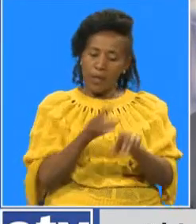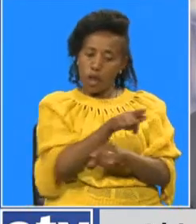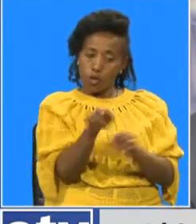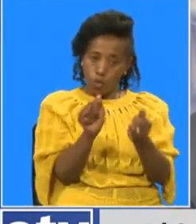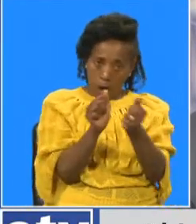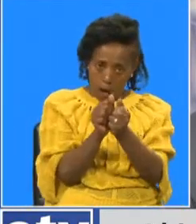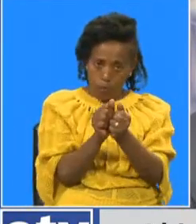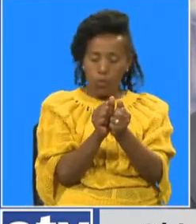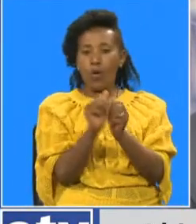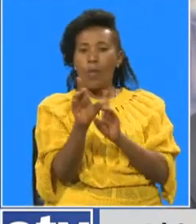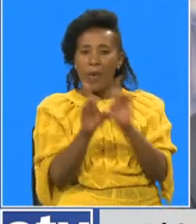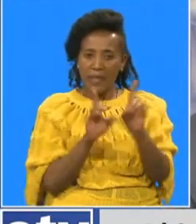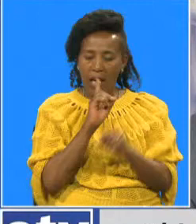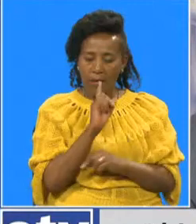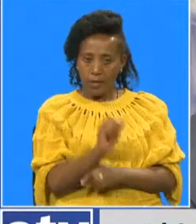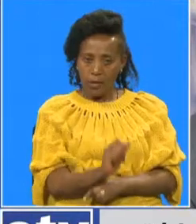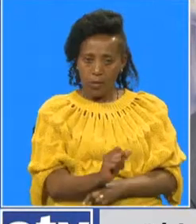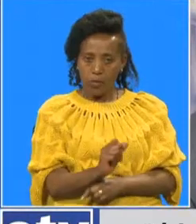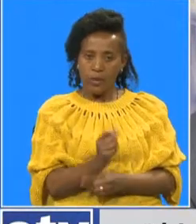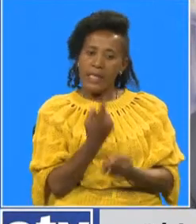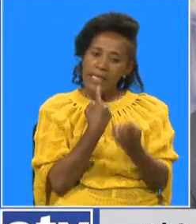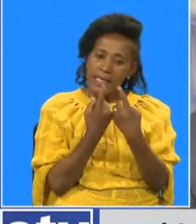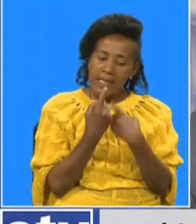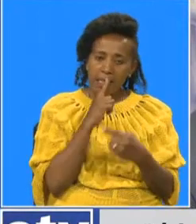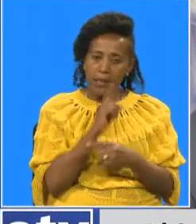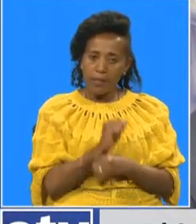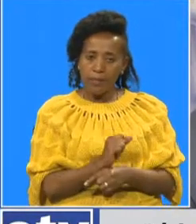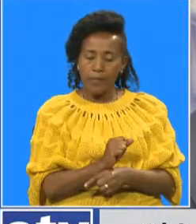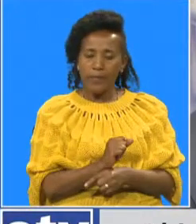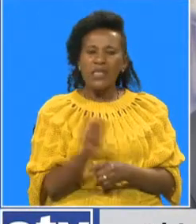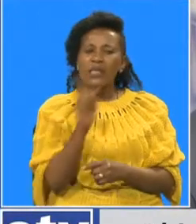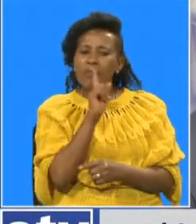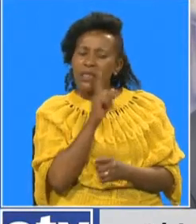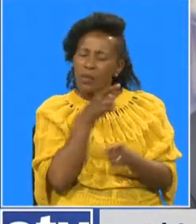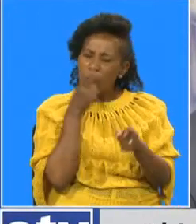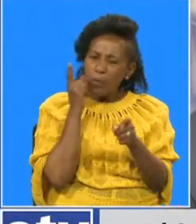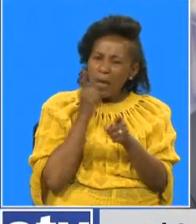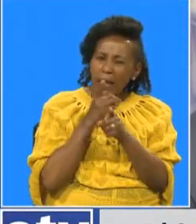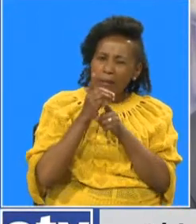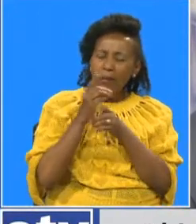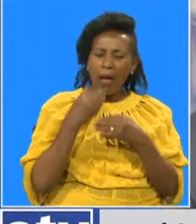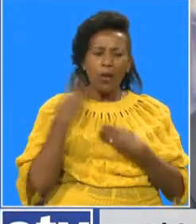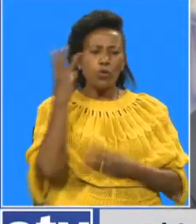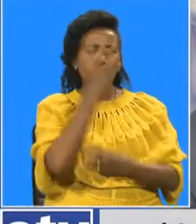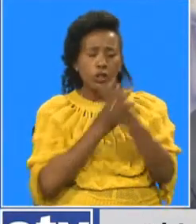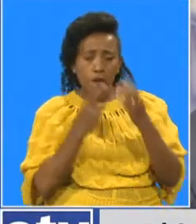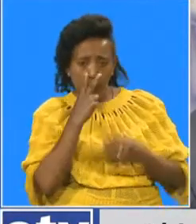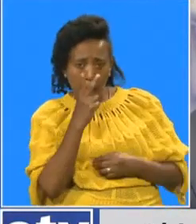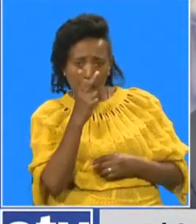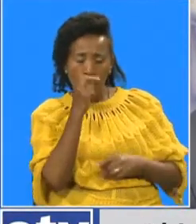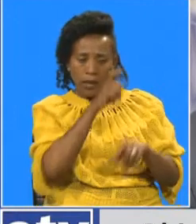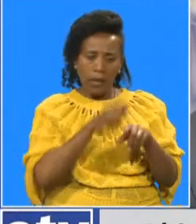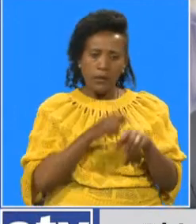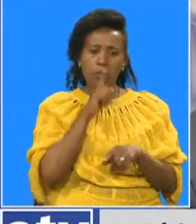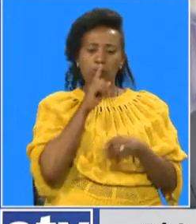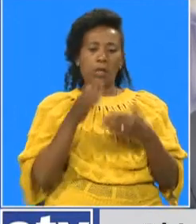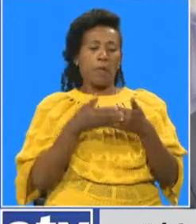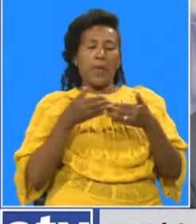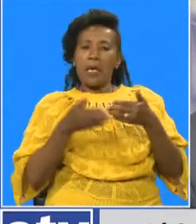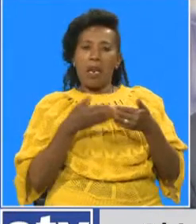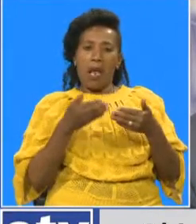ከነሱ ጋር በመናረገው ንግግርም ምንድነው ኤግዛክትሊ ያለው ችግር ብለ ስታዩ አንድ አንዱ ዝም ብለ